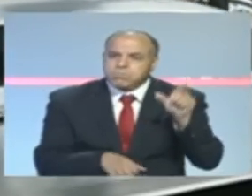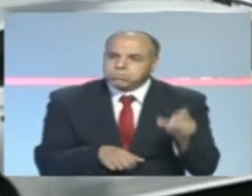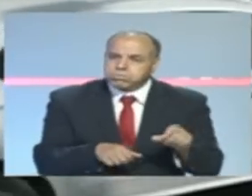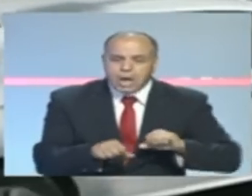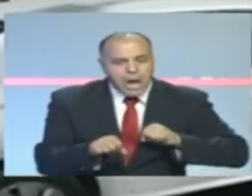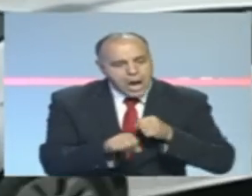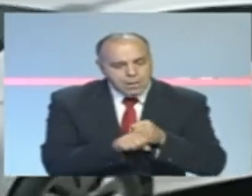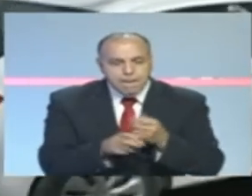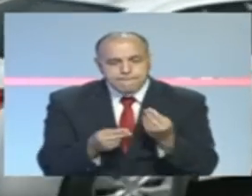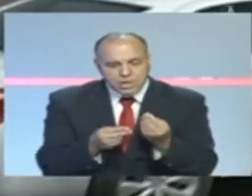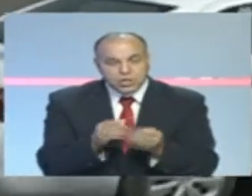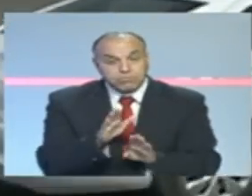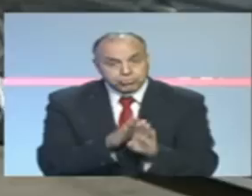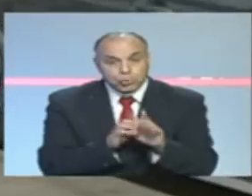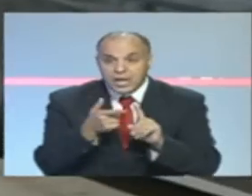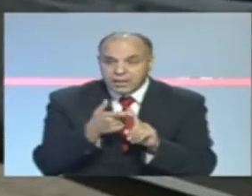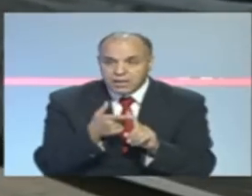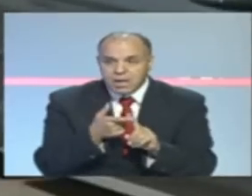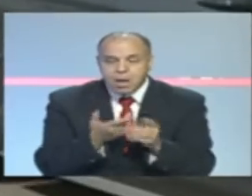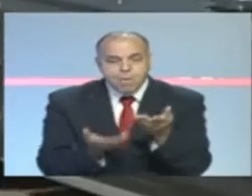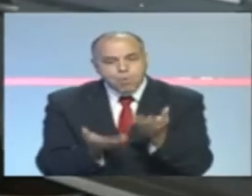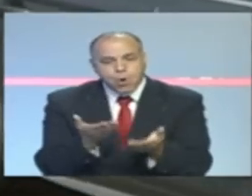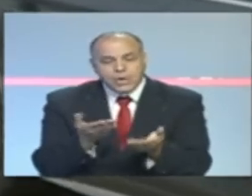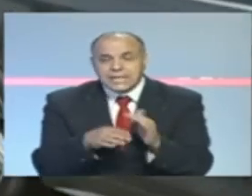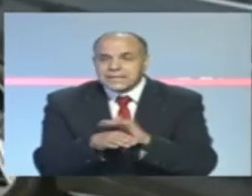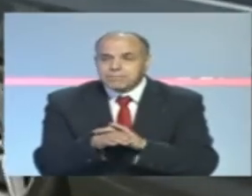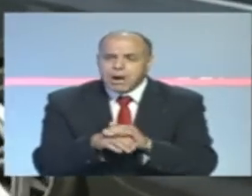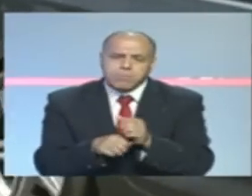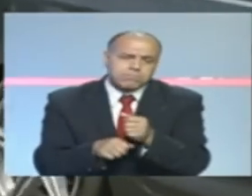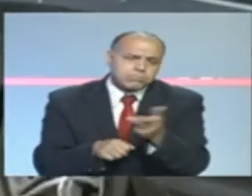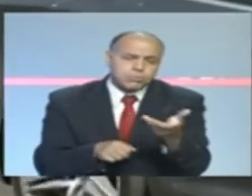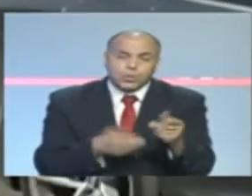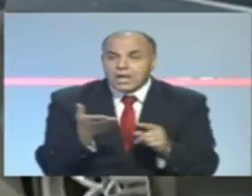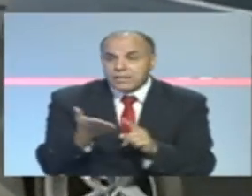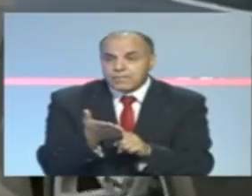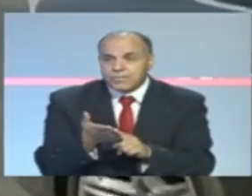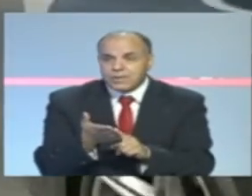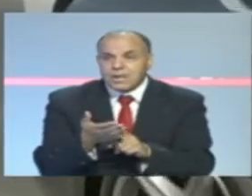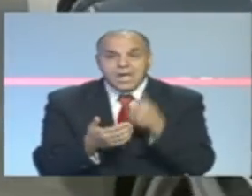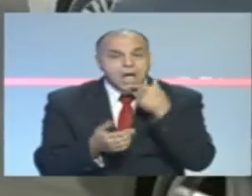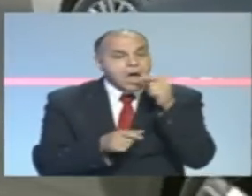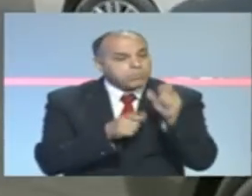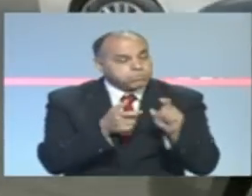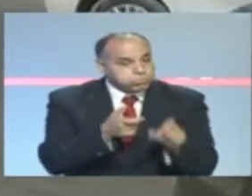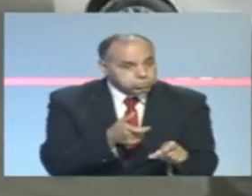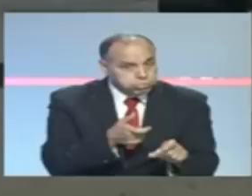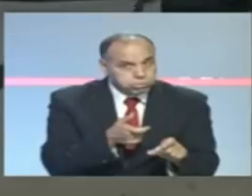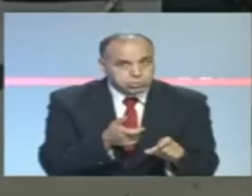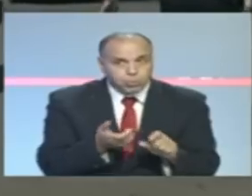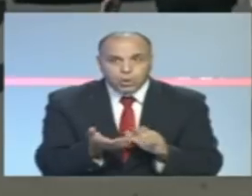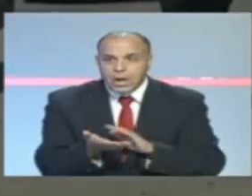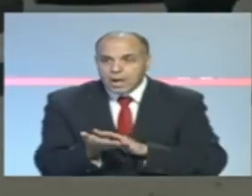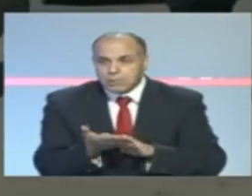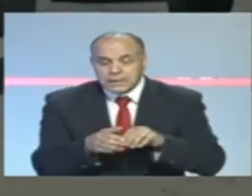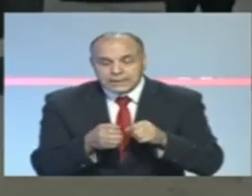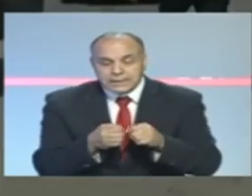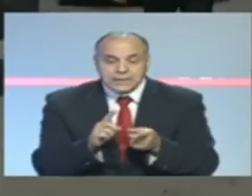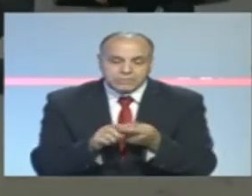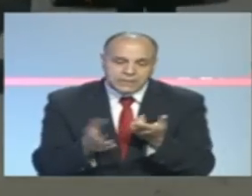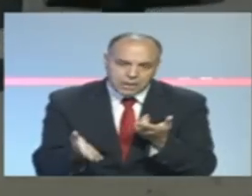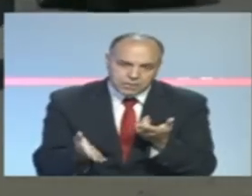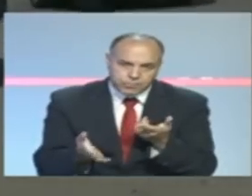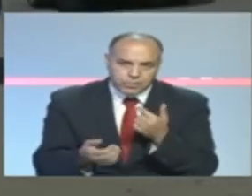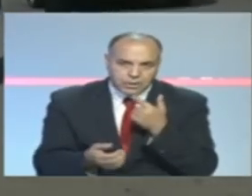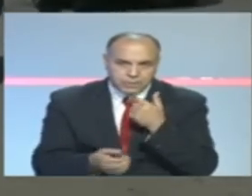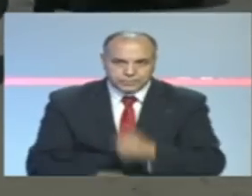الطرقات مقابل اسباب متواصله بشريه وبنيه اسس خاصه